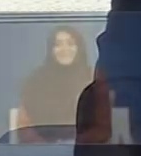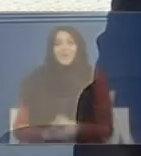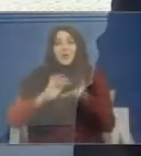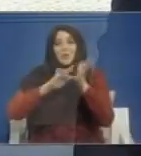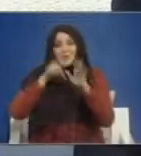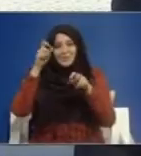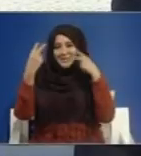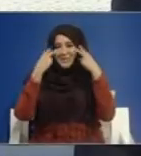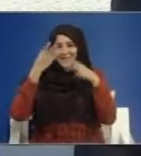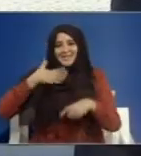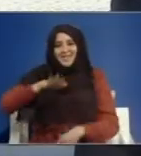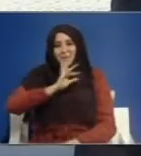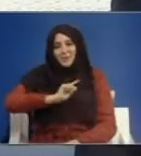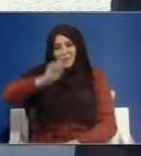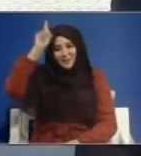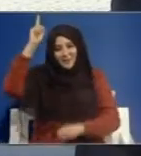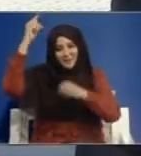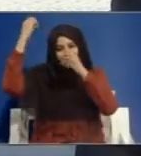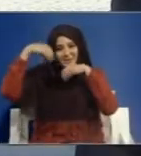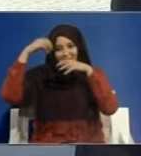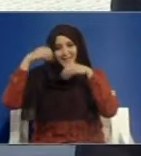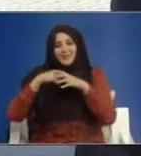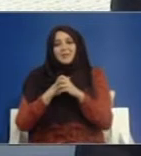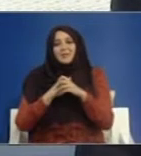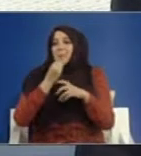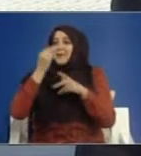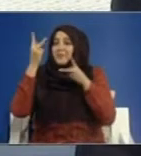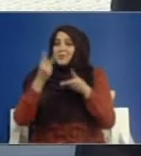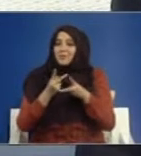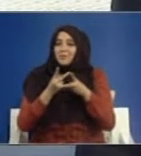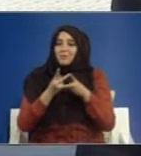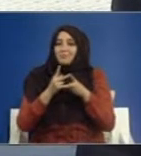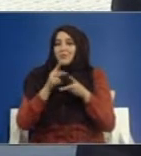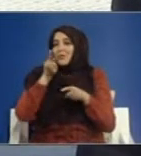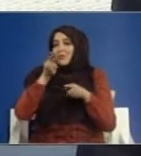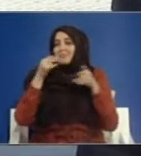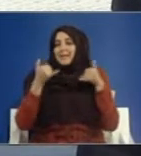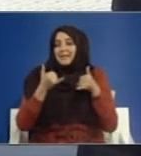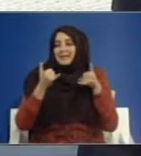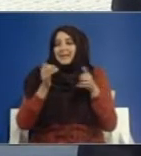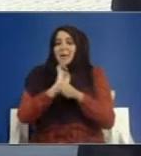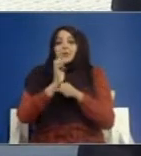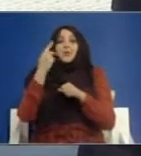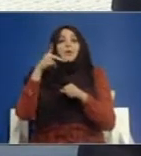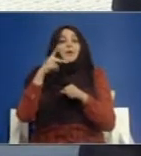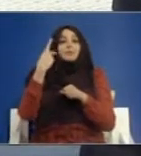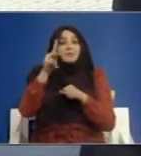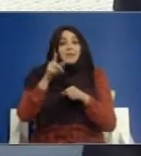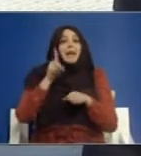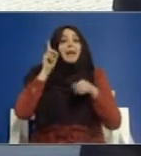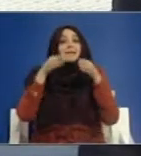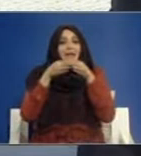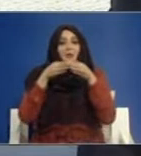السلام عليكم ورحمة الله وبركاته، وأهلا وسهلا بكم في حصتكم هل